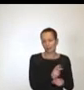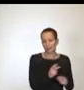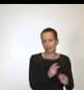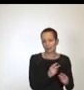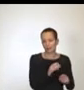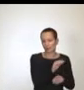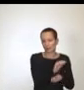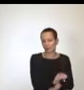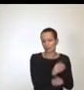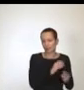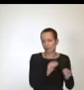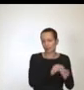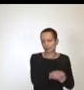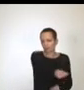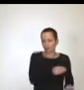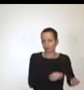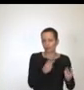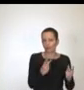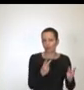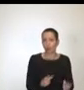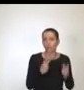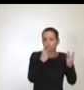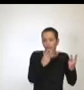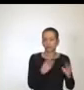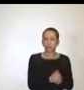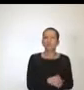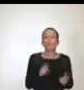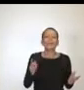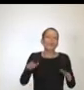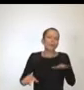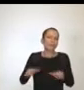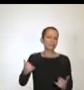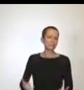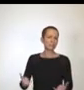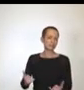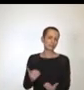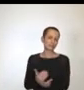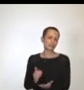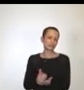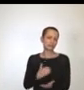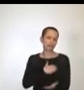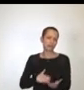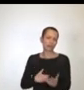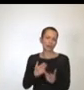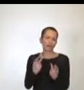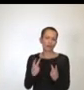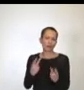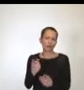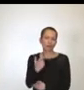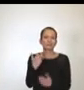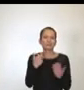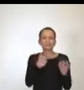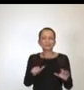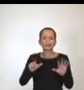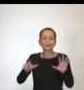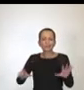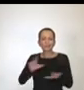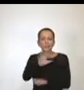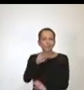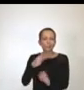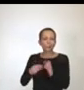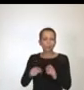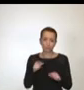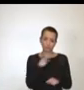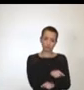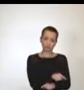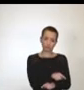gage, je vous ai expliqué ce que c'est. En moyenne, au crédit municipal, c'est une valeur de prêt accordé de 675 €.